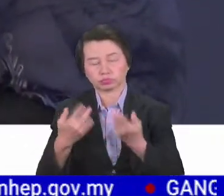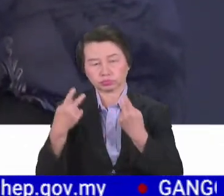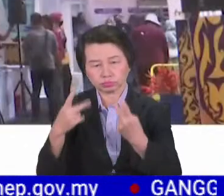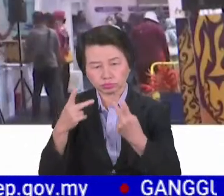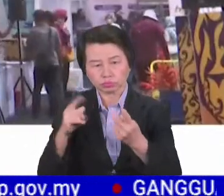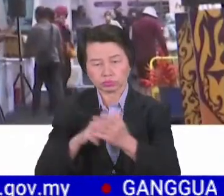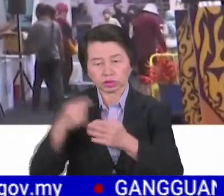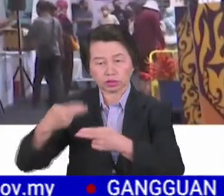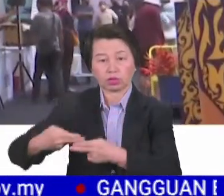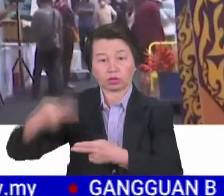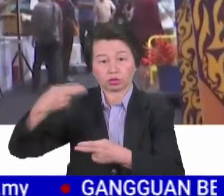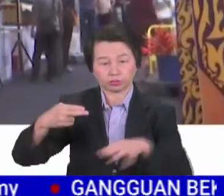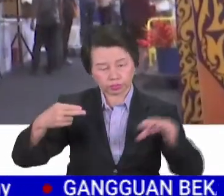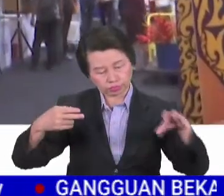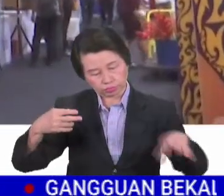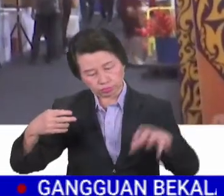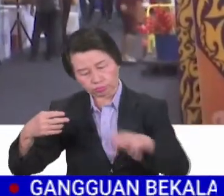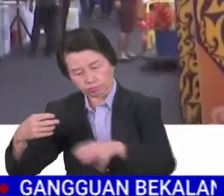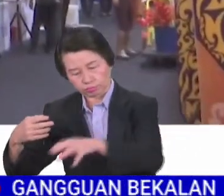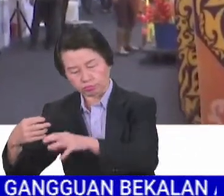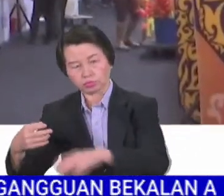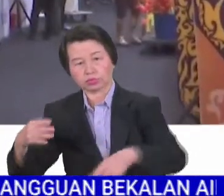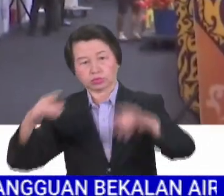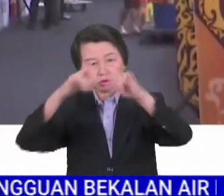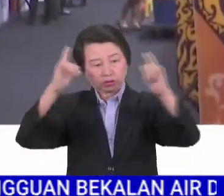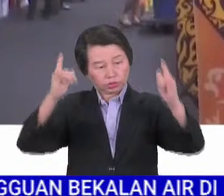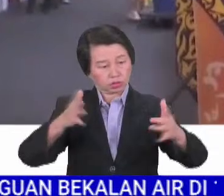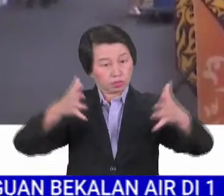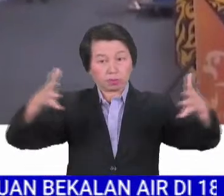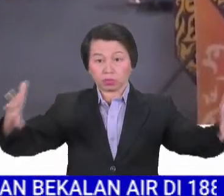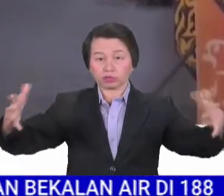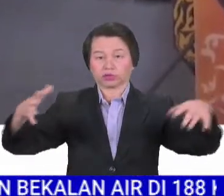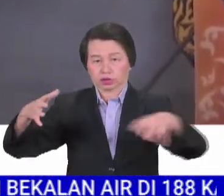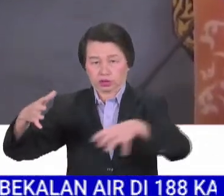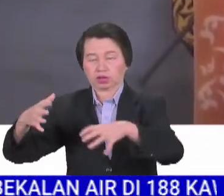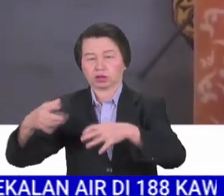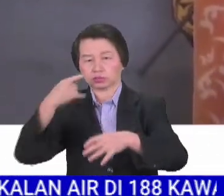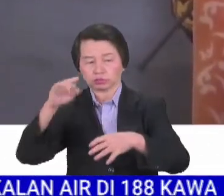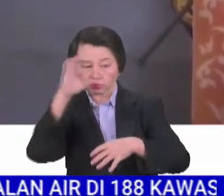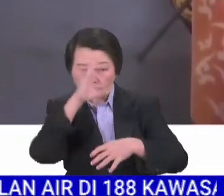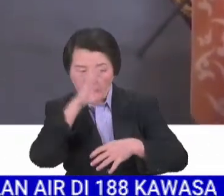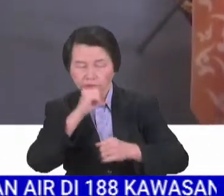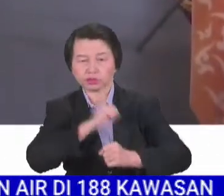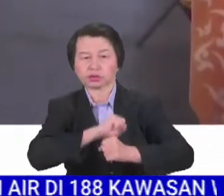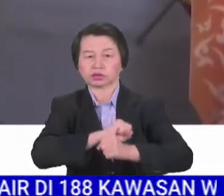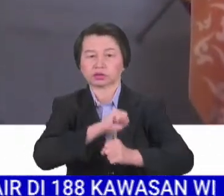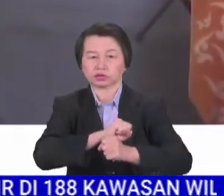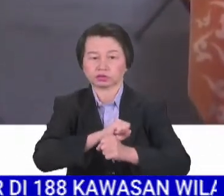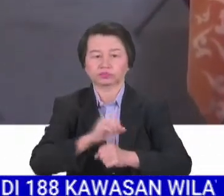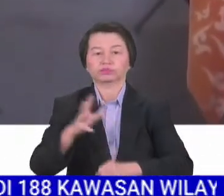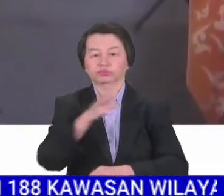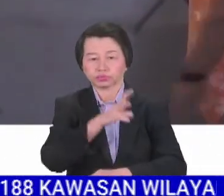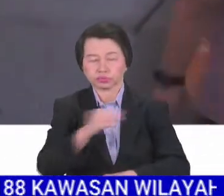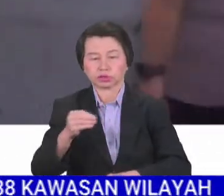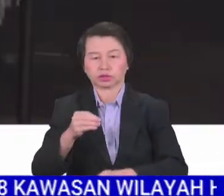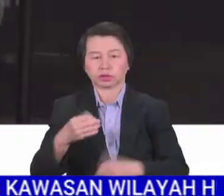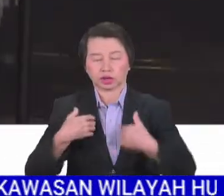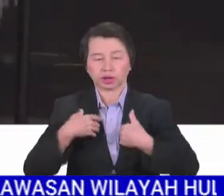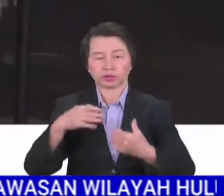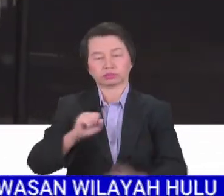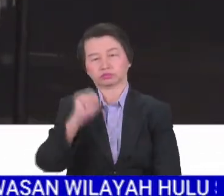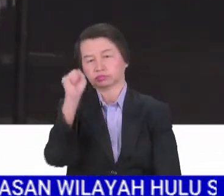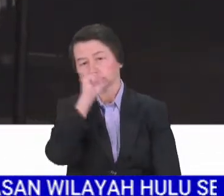juga perhotelan yang terletak di kemah utama selain pada kemah utama ini. Dan tidak ketinggalan juga ialah